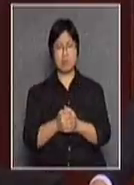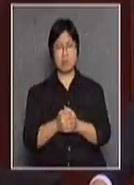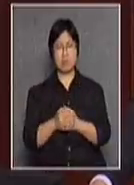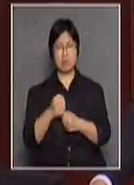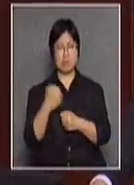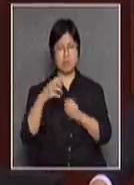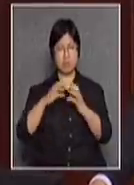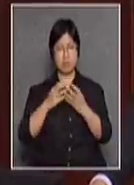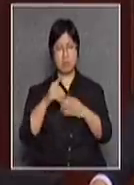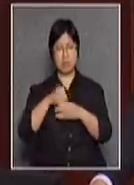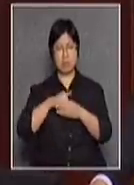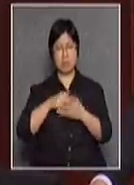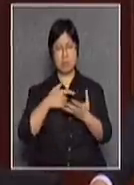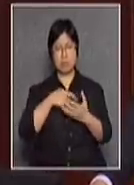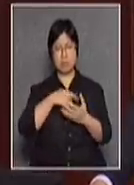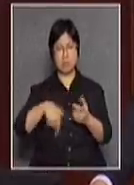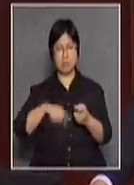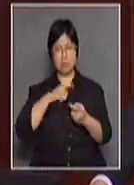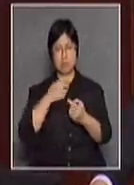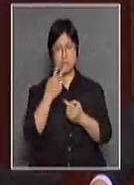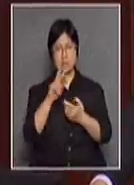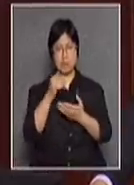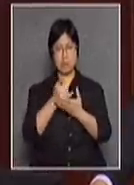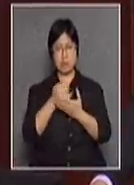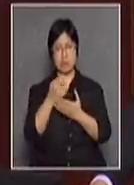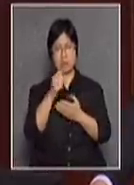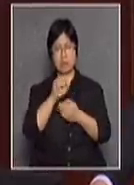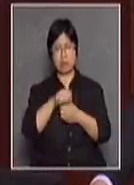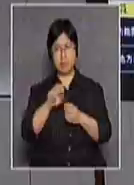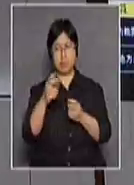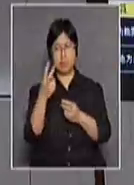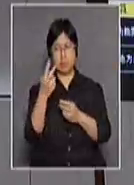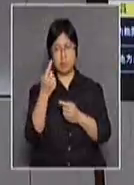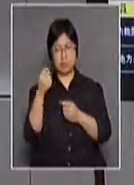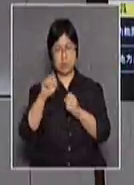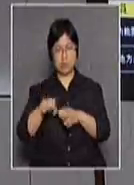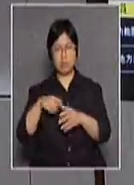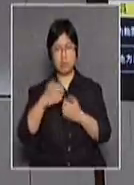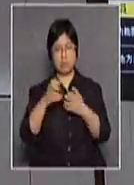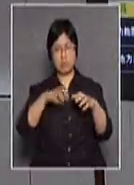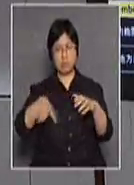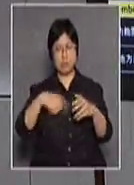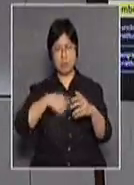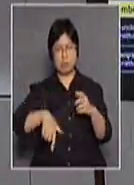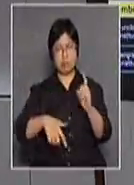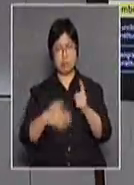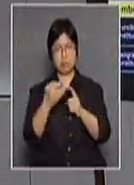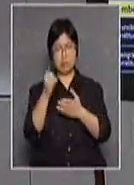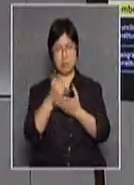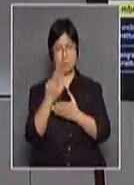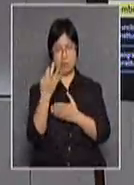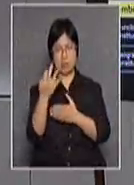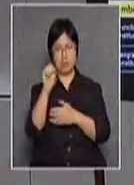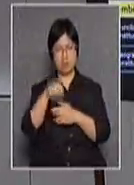功能團體選舉產生的議員22位出席，沒有人贊成，20位反對，1位棄權。分區直接選舉產生的議員13位出席，3位贊